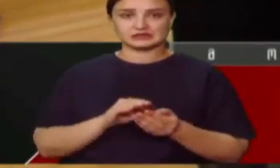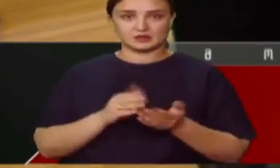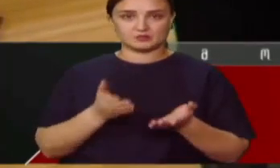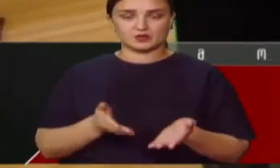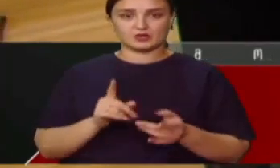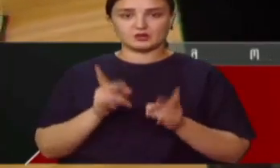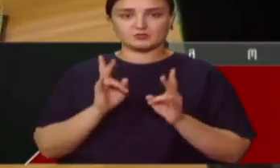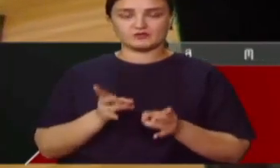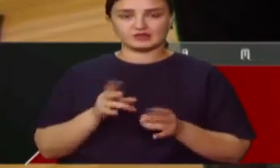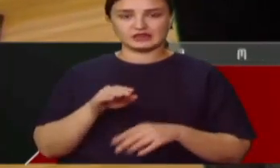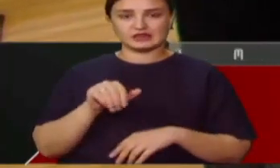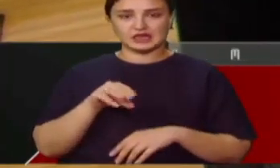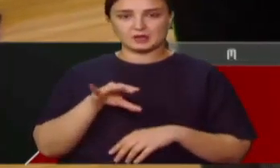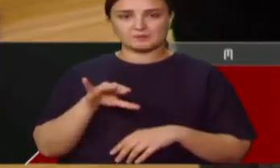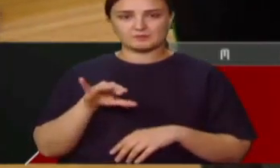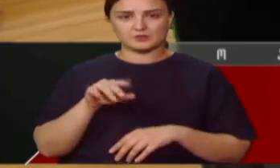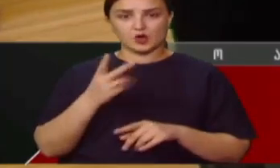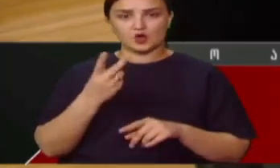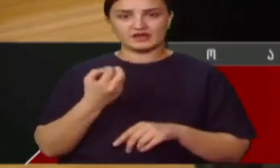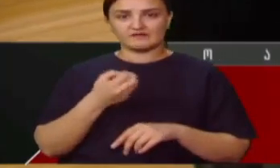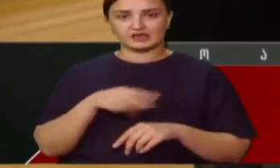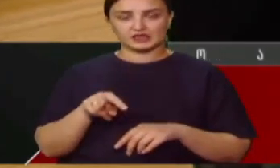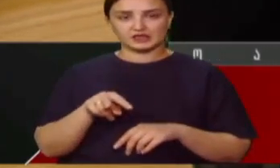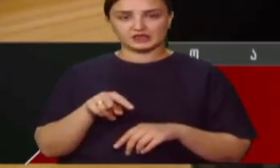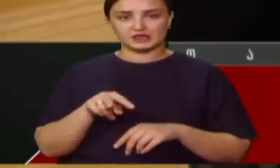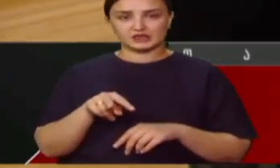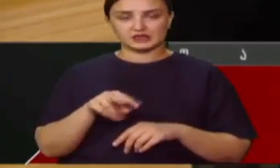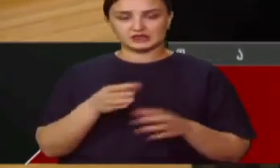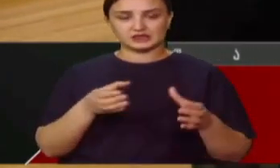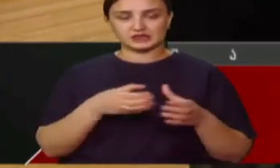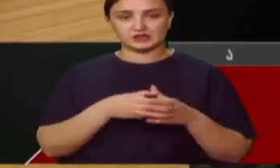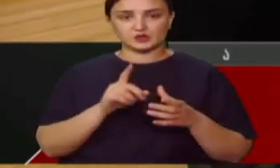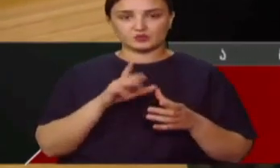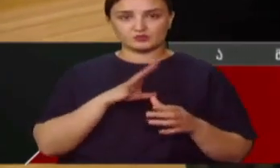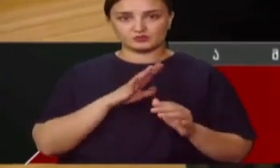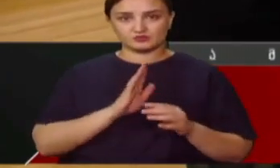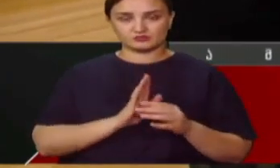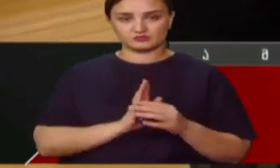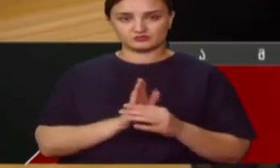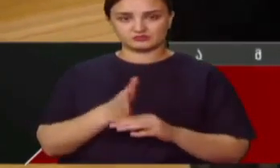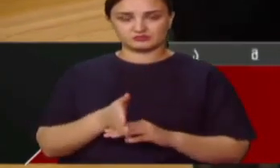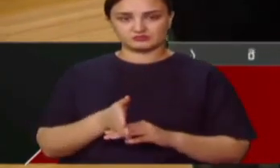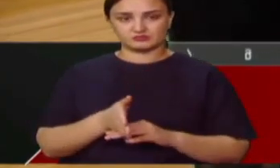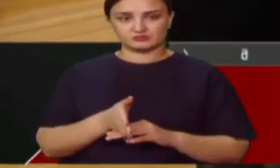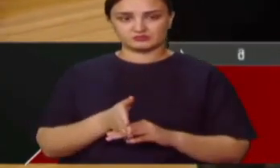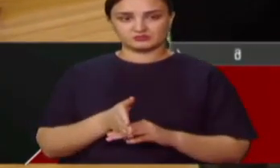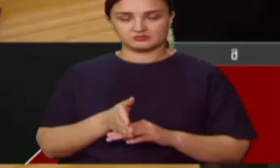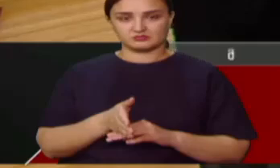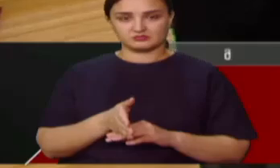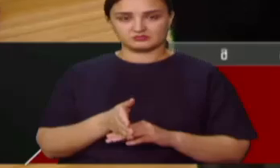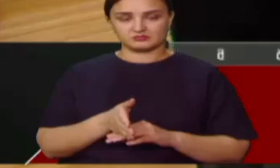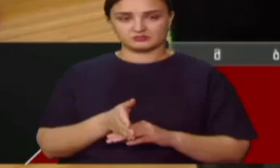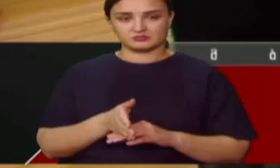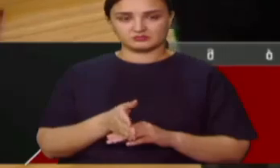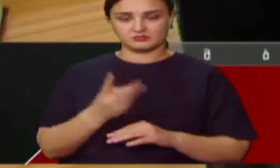რავითარებს ტამიში რო აიღეს 2 ივლისში დესანტებმა რო შემოვიდნენ ზღვით, ესე იგი აი